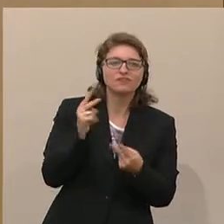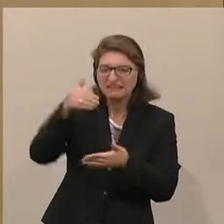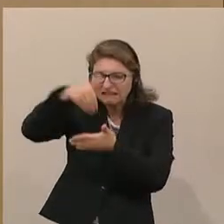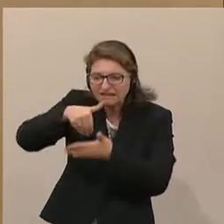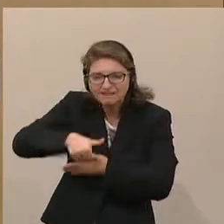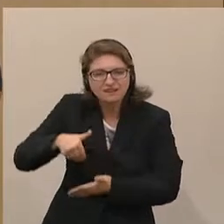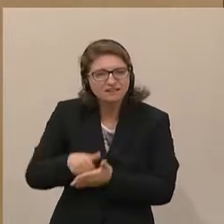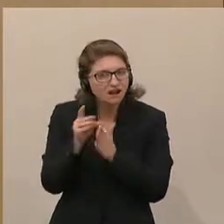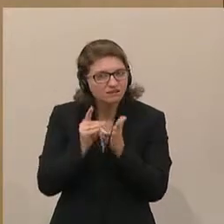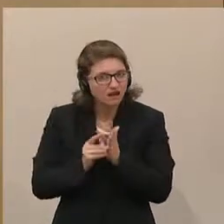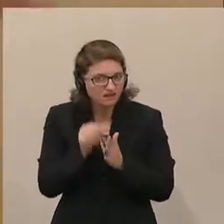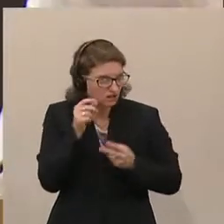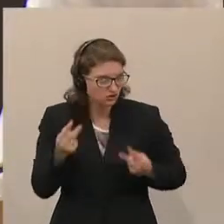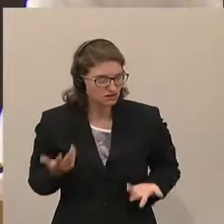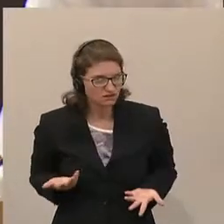Inhalt dieser Daten ist.